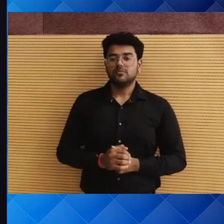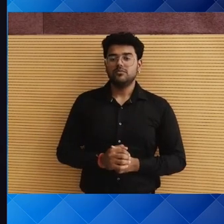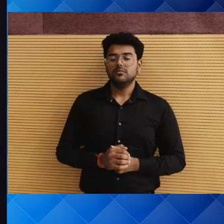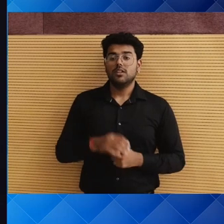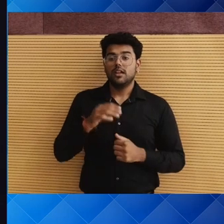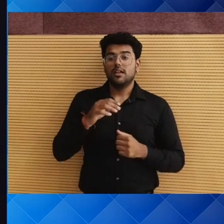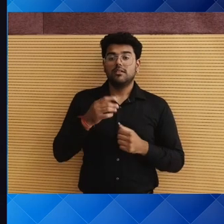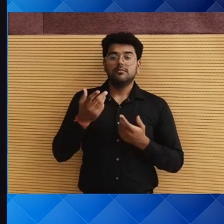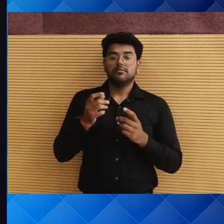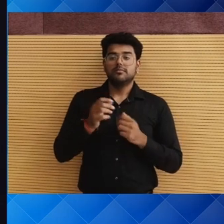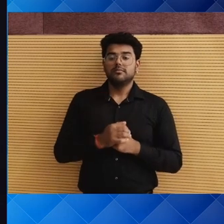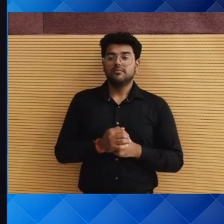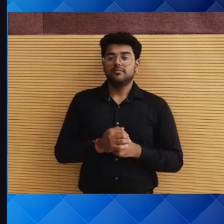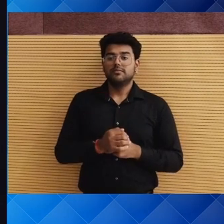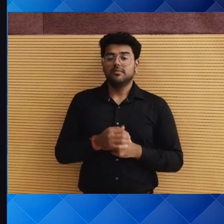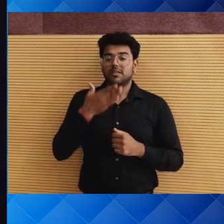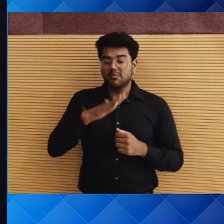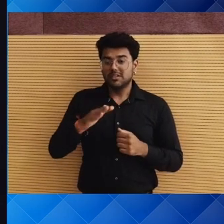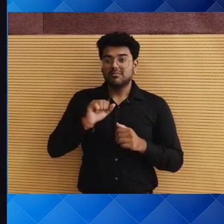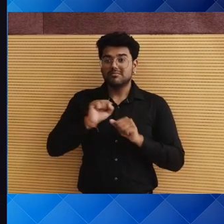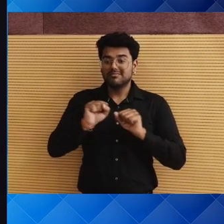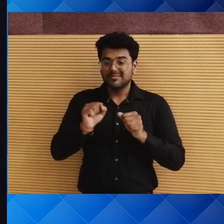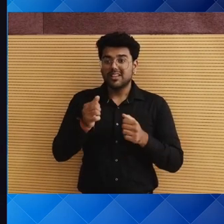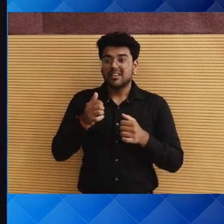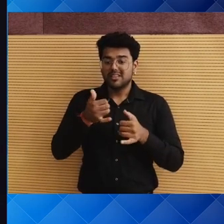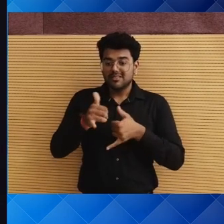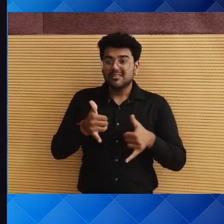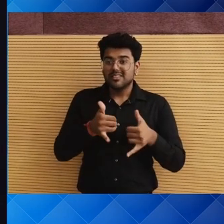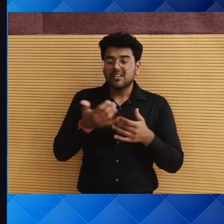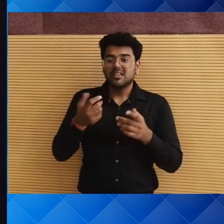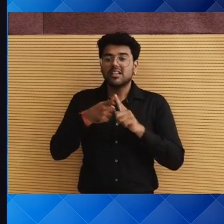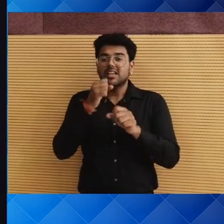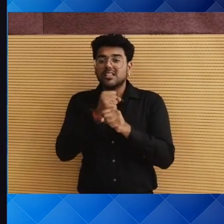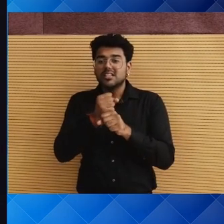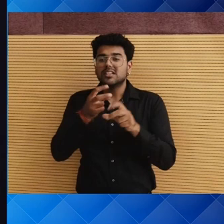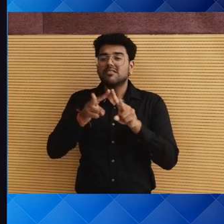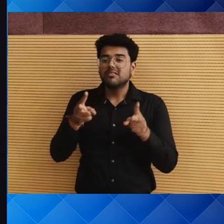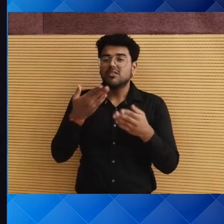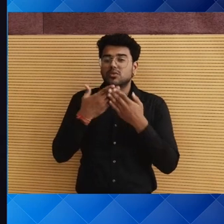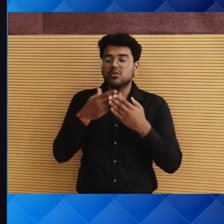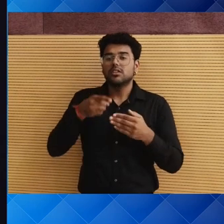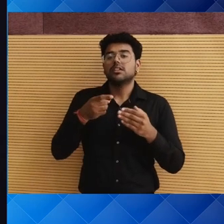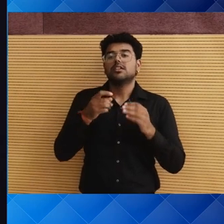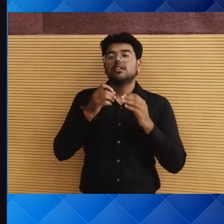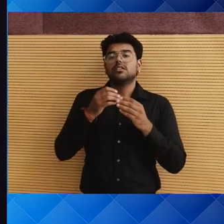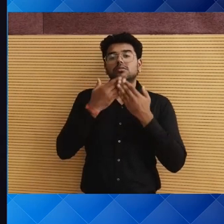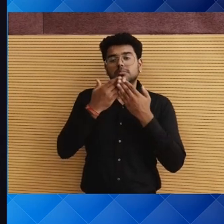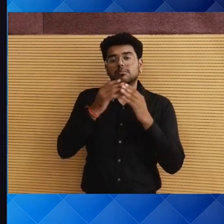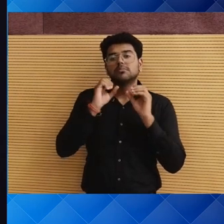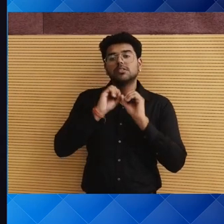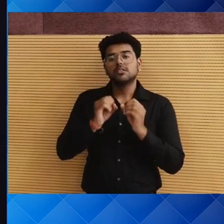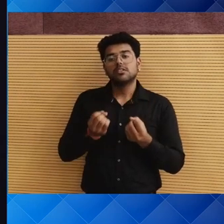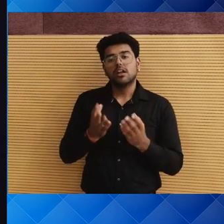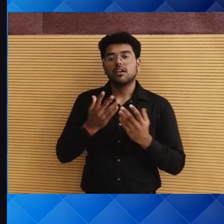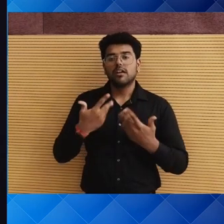पायलट मोड पे बाल वाटिका 1 की पढ़ाई शुरू हो गई है। ऐसा नहीं कि कोई